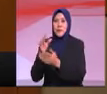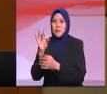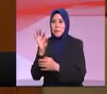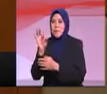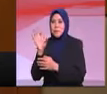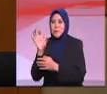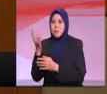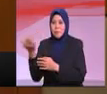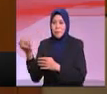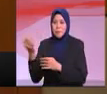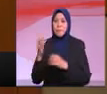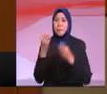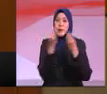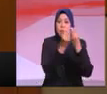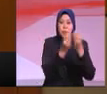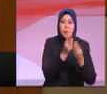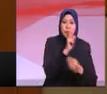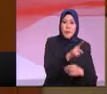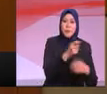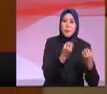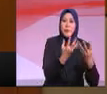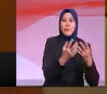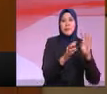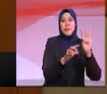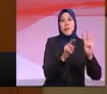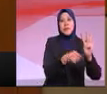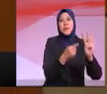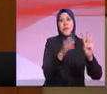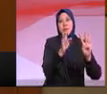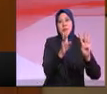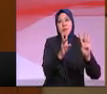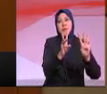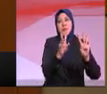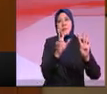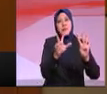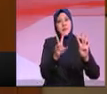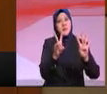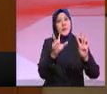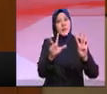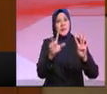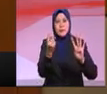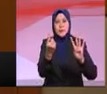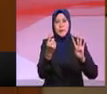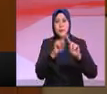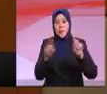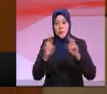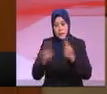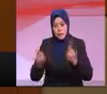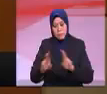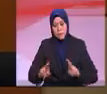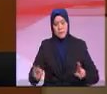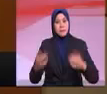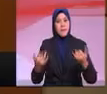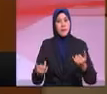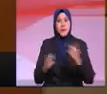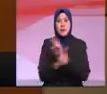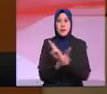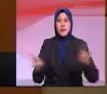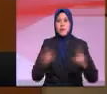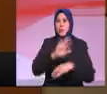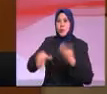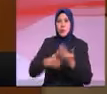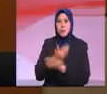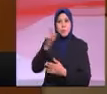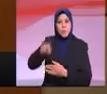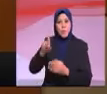8,957. Sebenarnya jumlah yang kita ada adalah 4,683 sahaja. Tapi kesiapsiagaan kita telah menyediakan semua